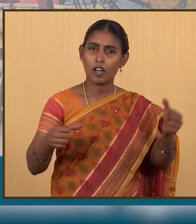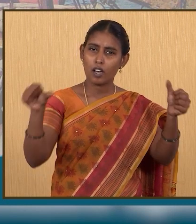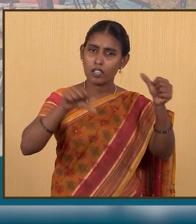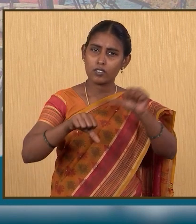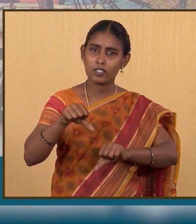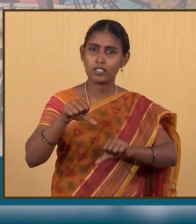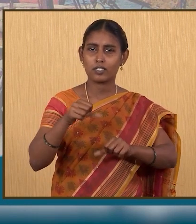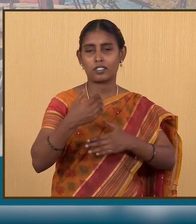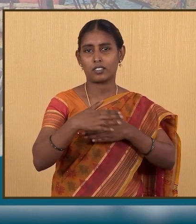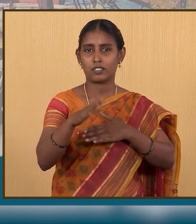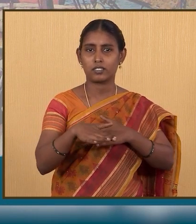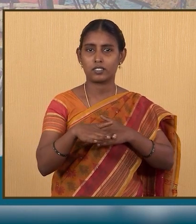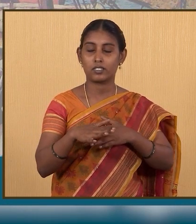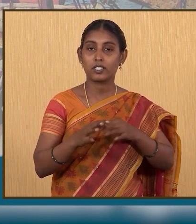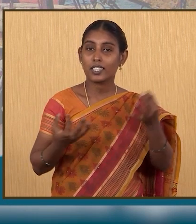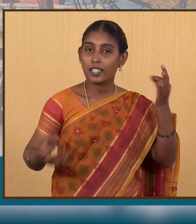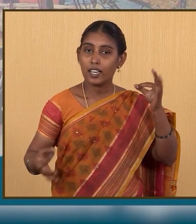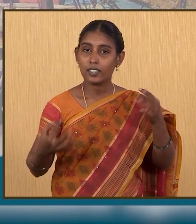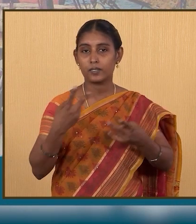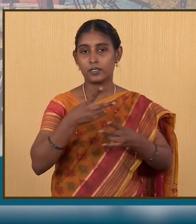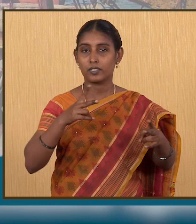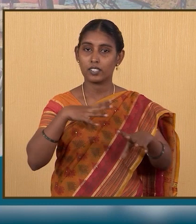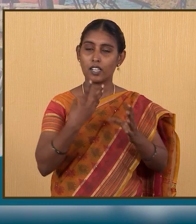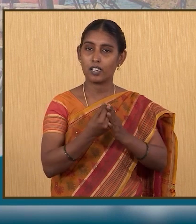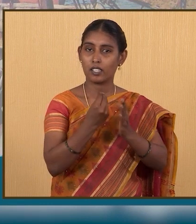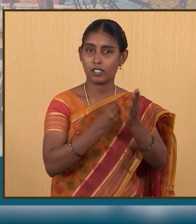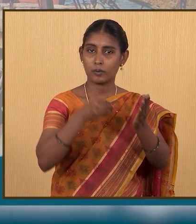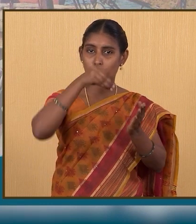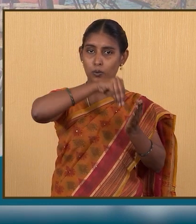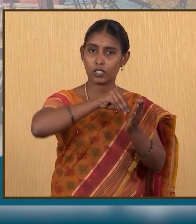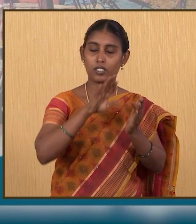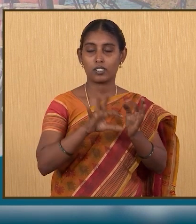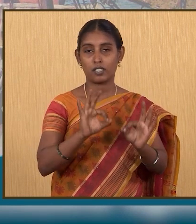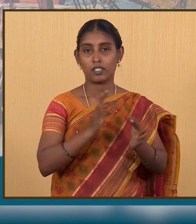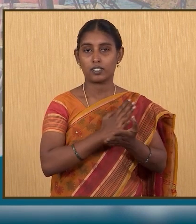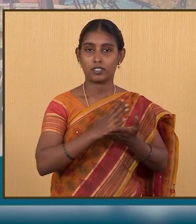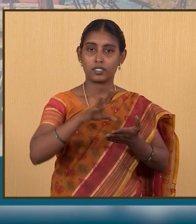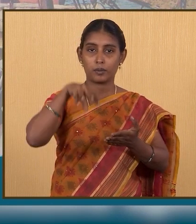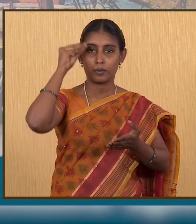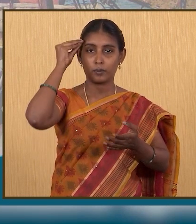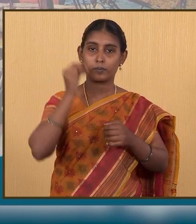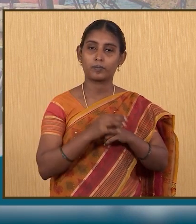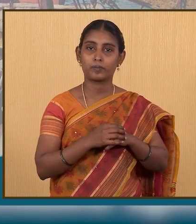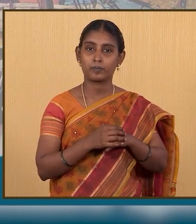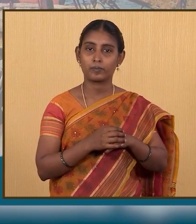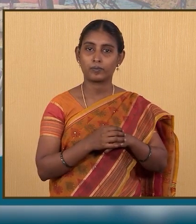அறிவியல் ரீதியாக இருந்தது, கலை வளர்ச்சியெல்லாம் எப்படி இருந்தது அப்படிங்கிற விஷயங்களை நம்ம இதில் தெளிவாக தெரிஞ்சிக்க